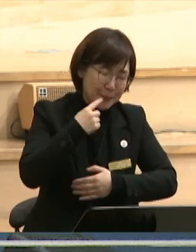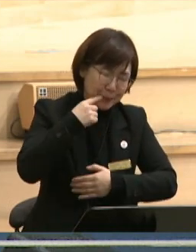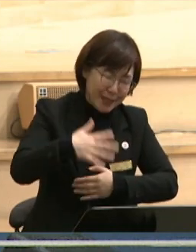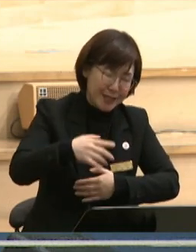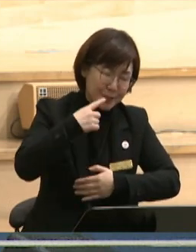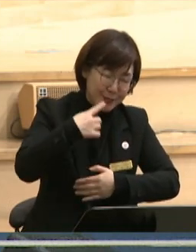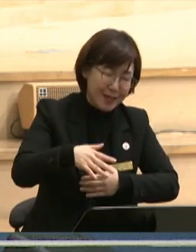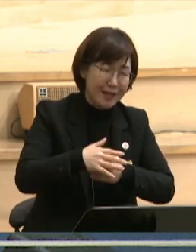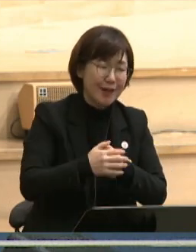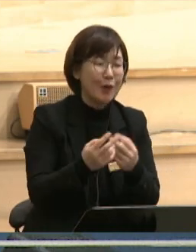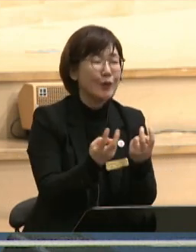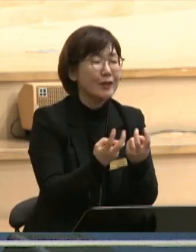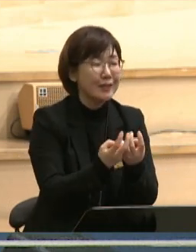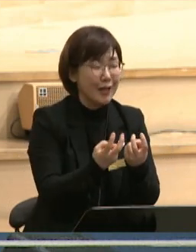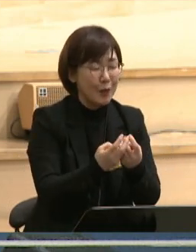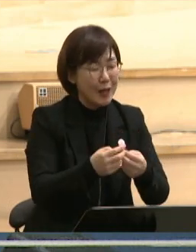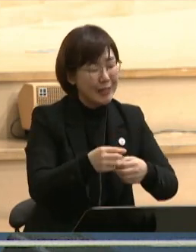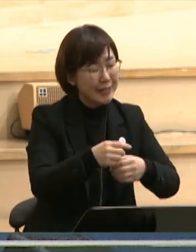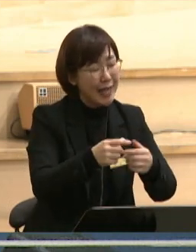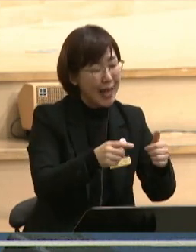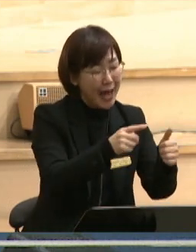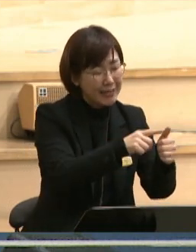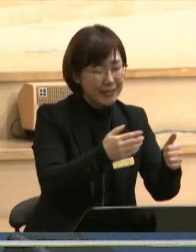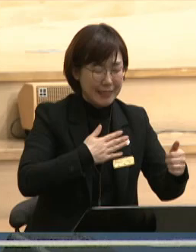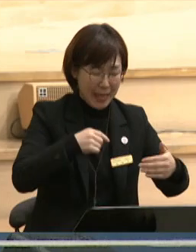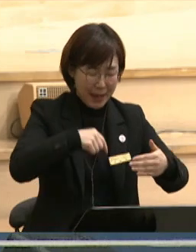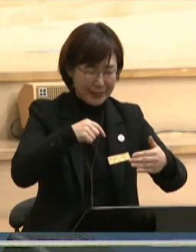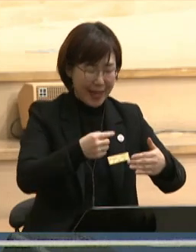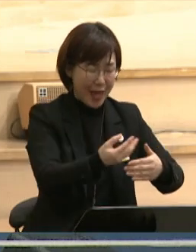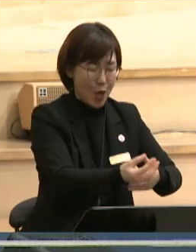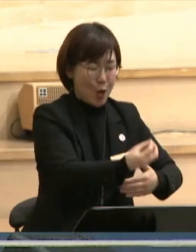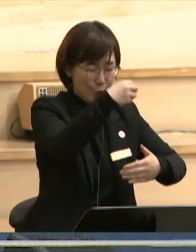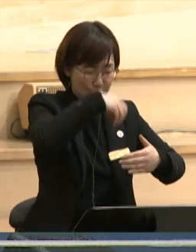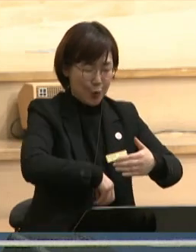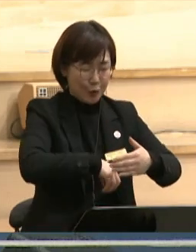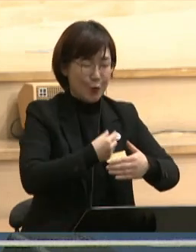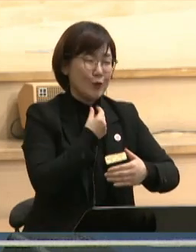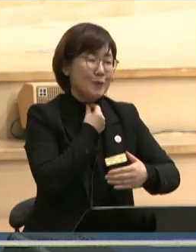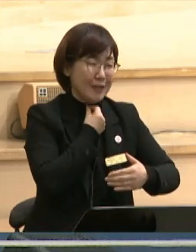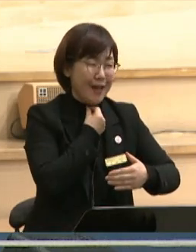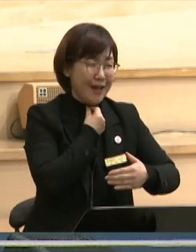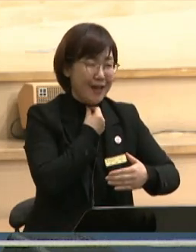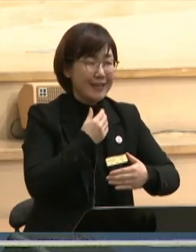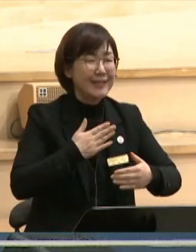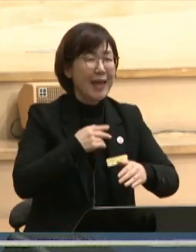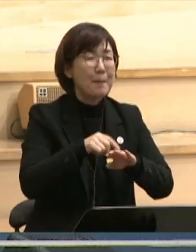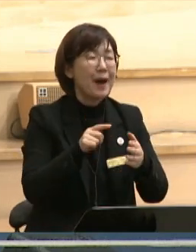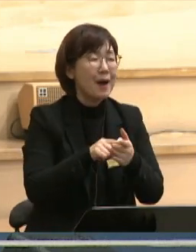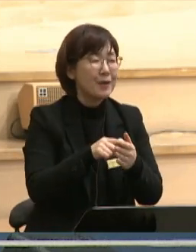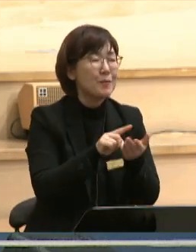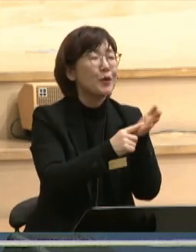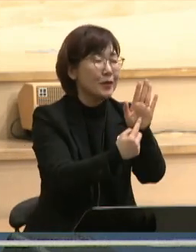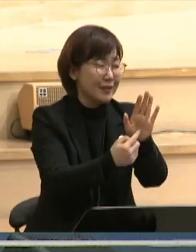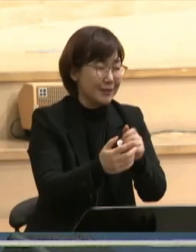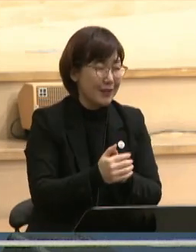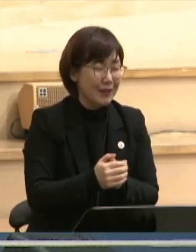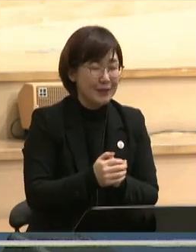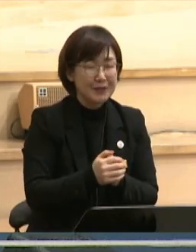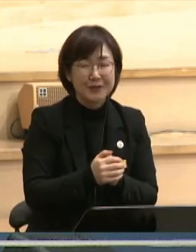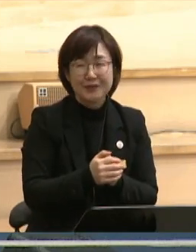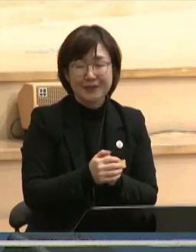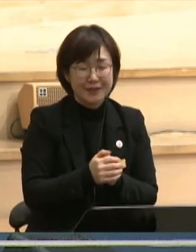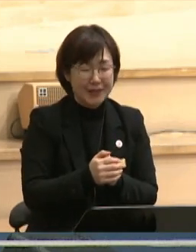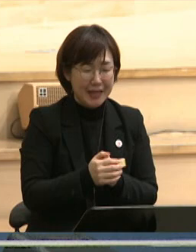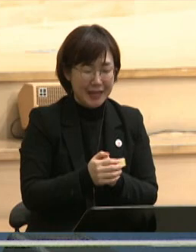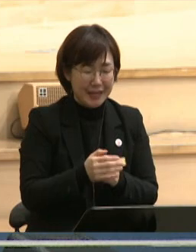그래서 우리 해준이 아빠 가슴에 쏙 넣고 싶어 진짜 제 마음이 그랬어요 원색적으로